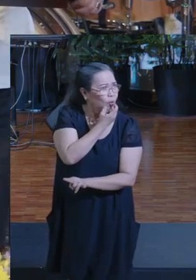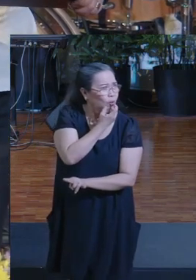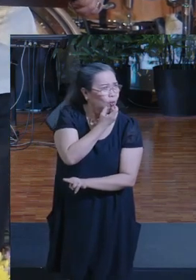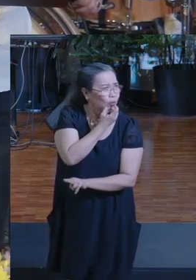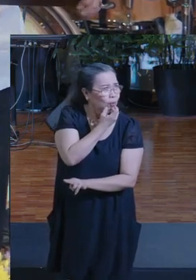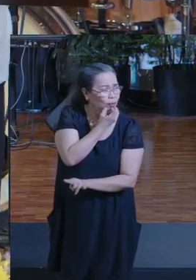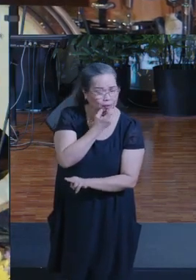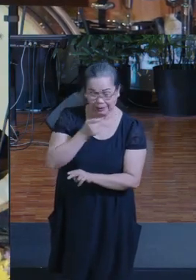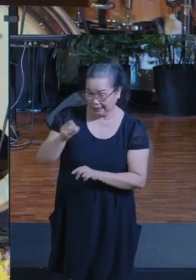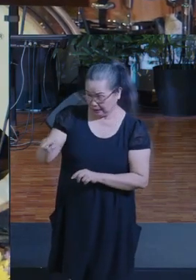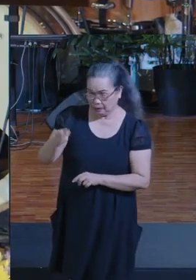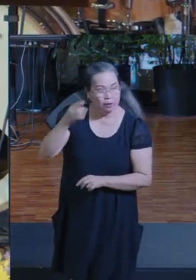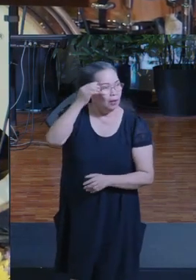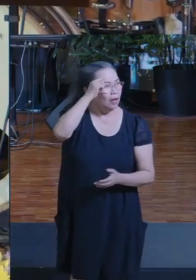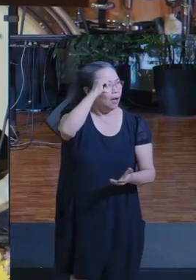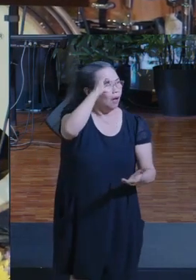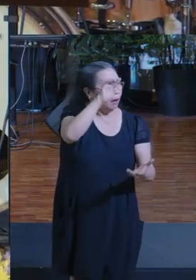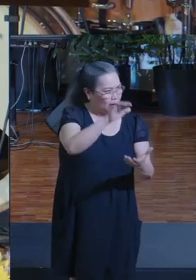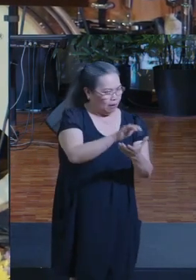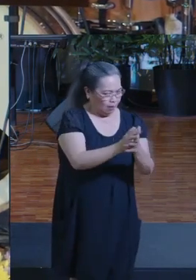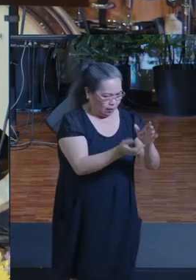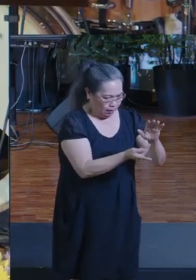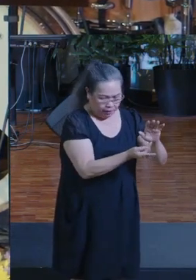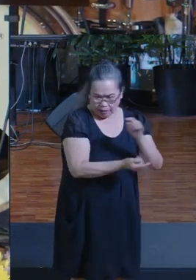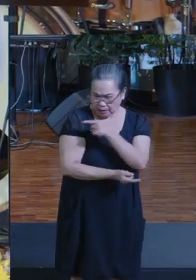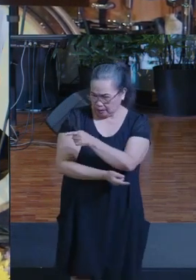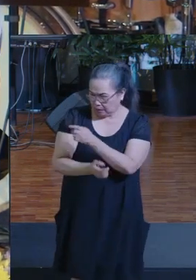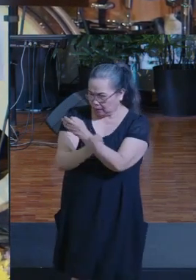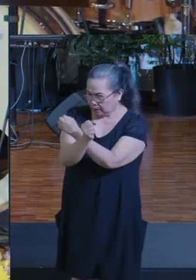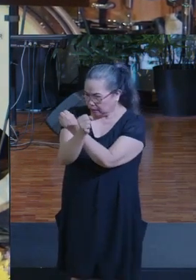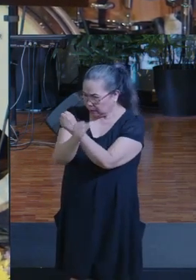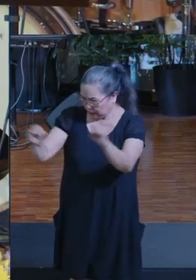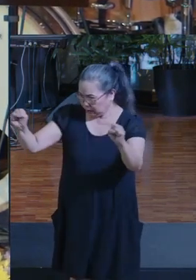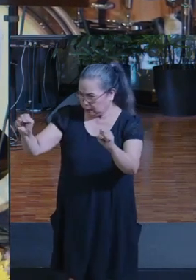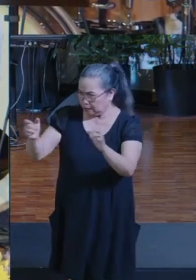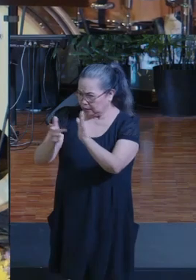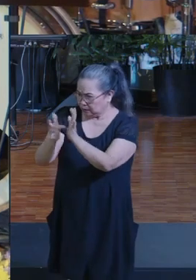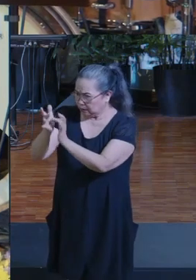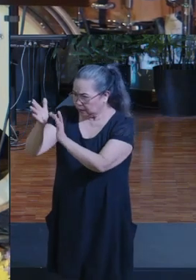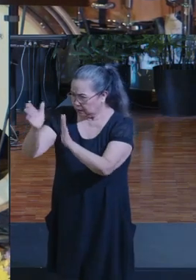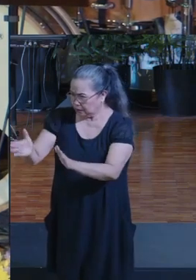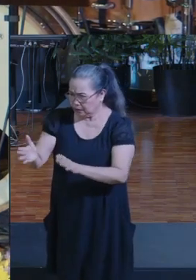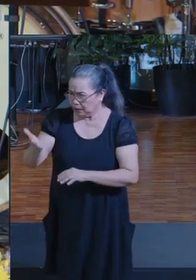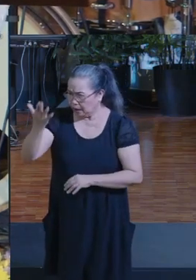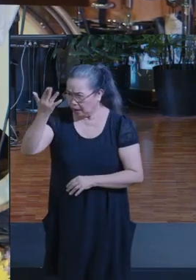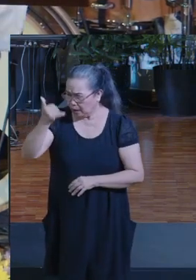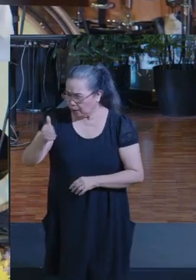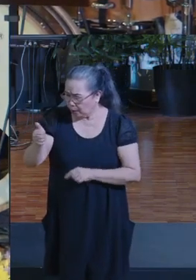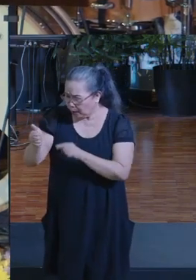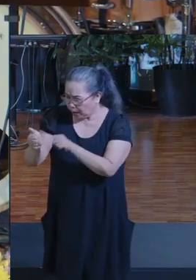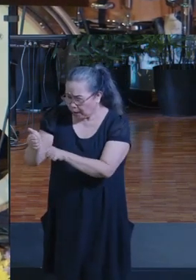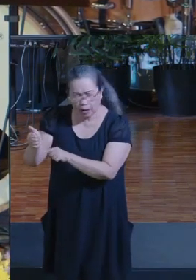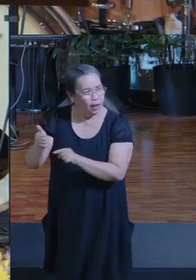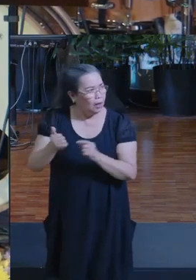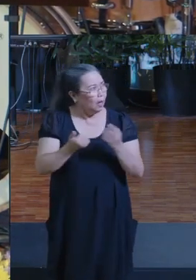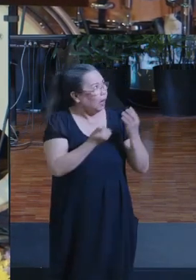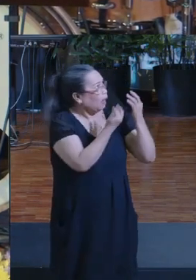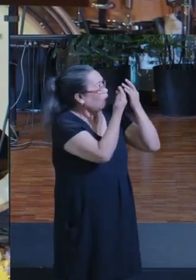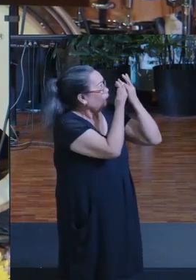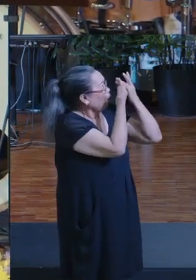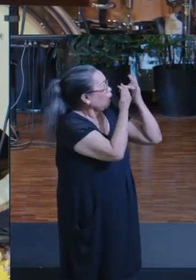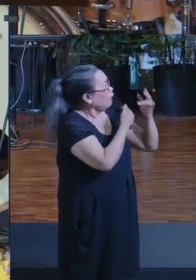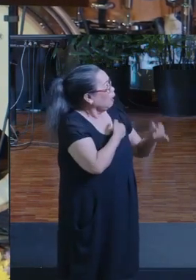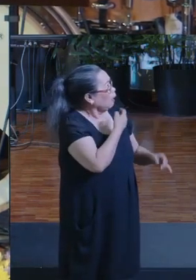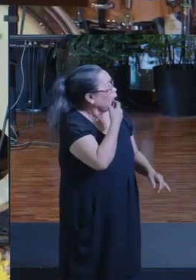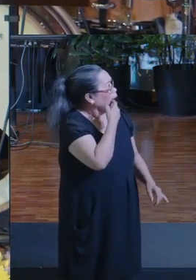niya, naligtas sila, alam niya na sila ay mga tunay na mananampalataya, pero para silang nagagayuma at naniniwala